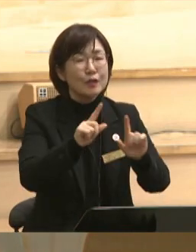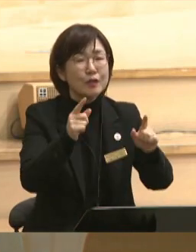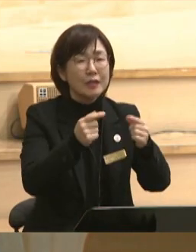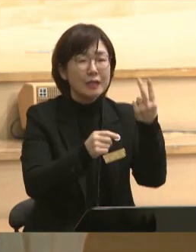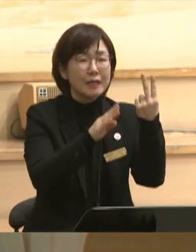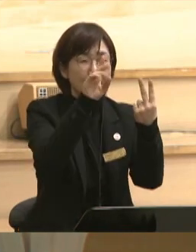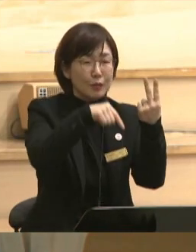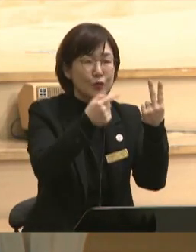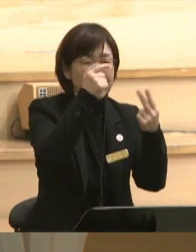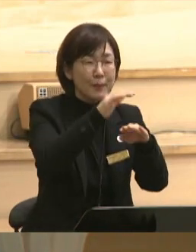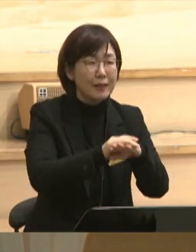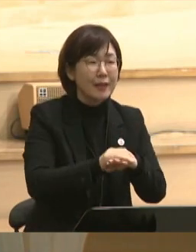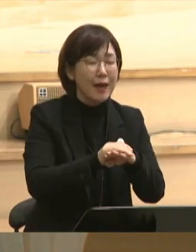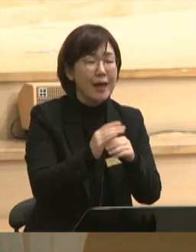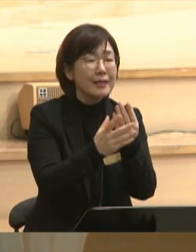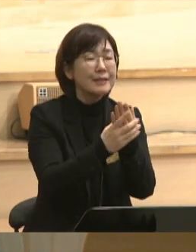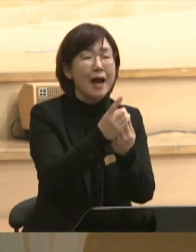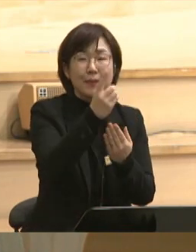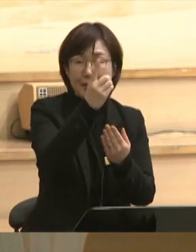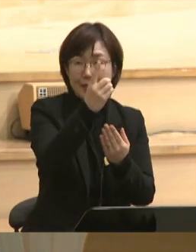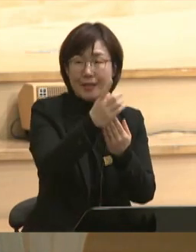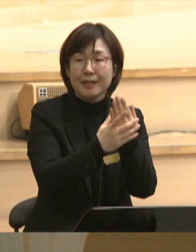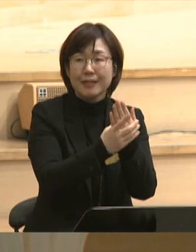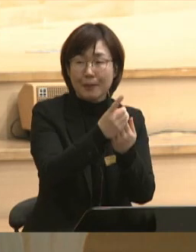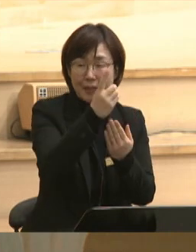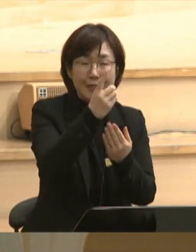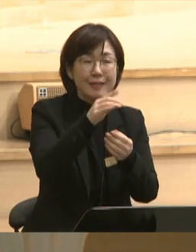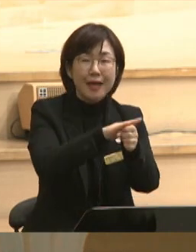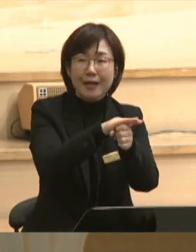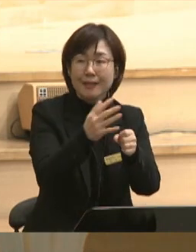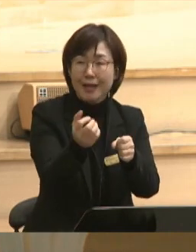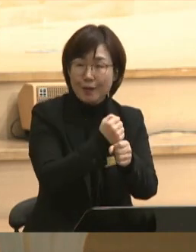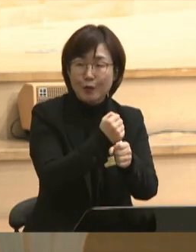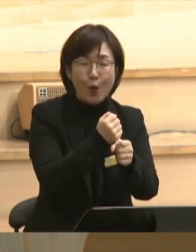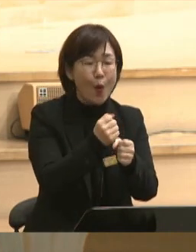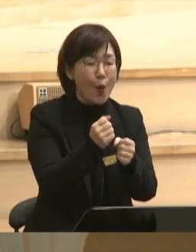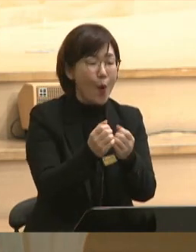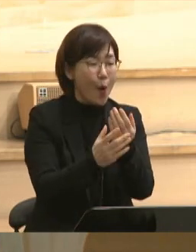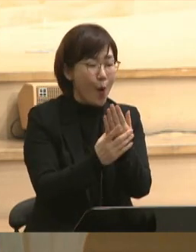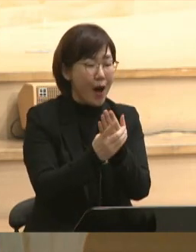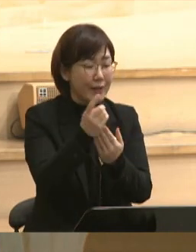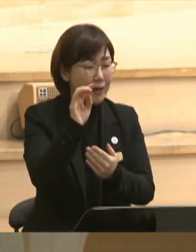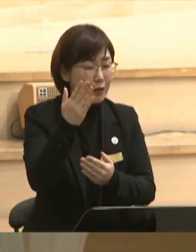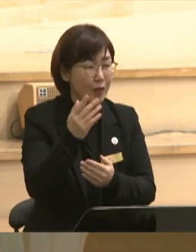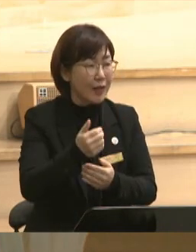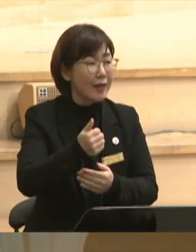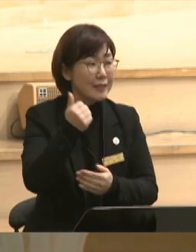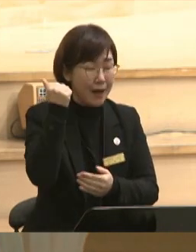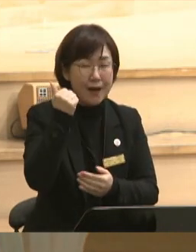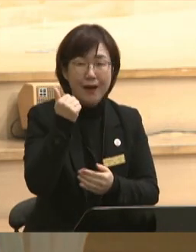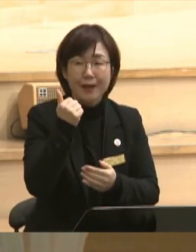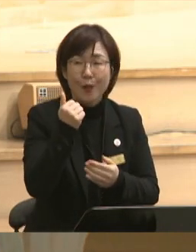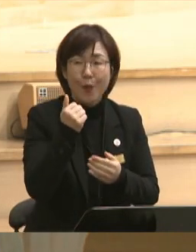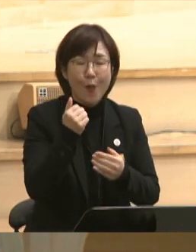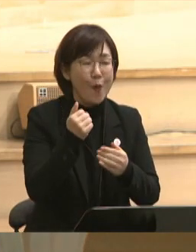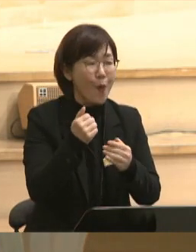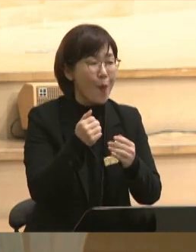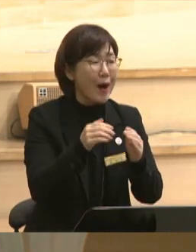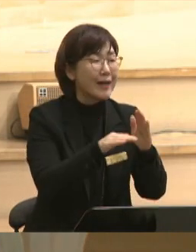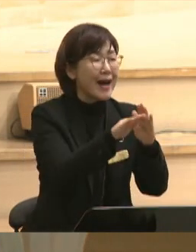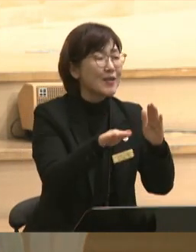하나되자 1탄 가정편을 말씀을 함께 나누었는데요 반응이